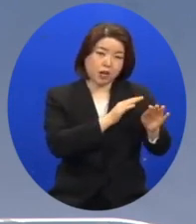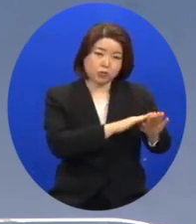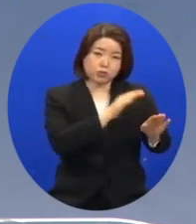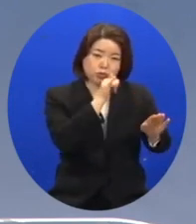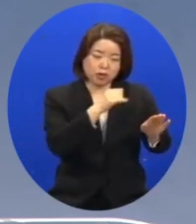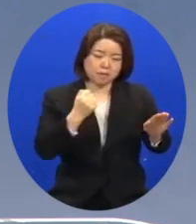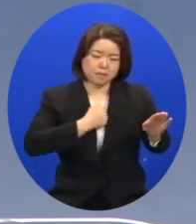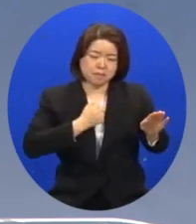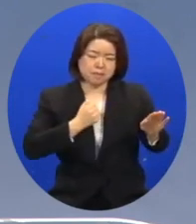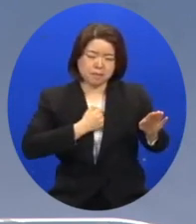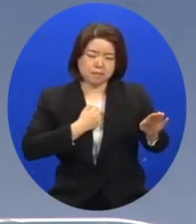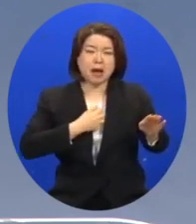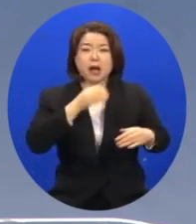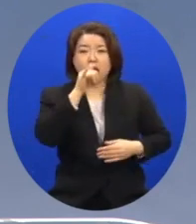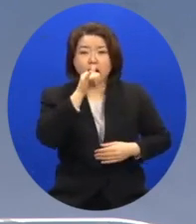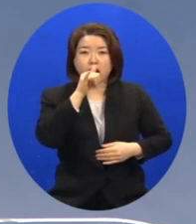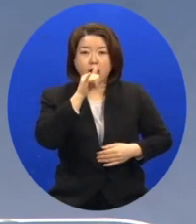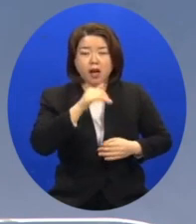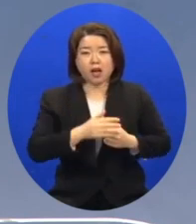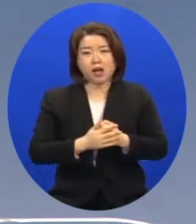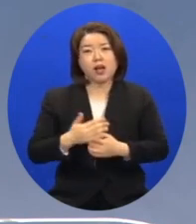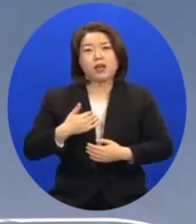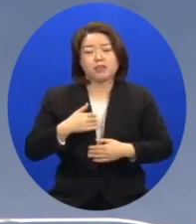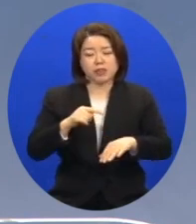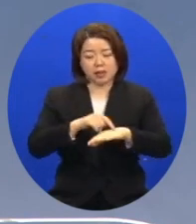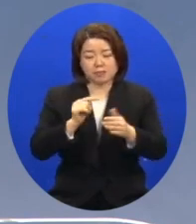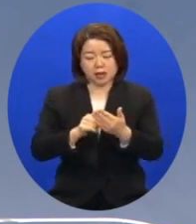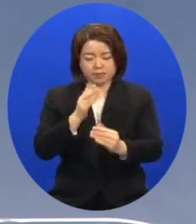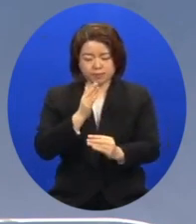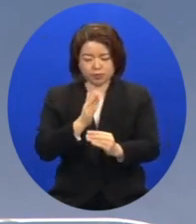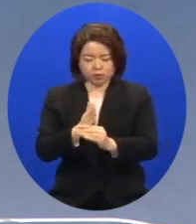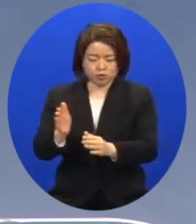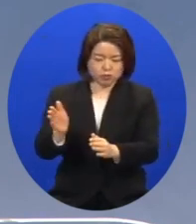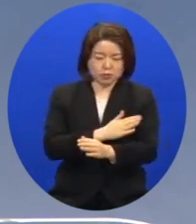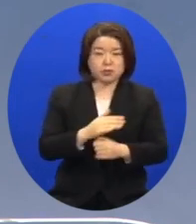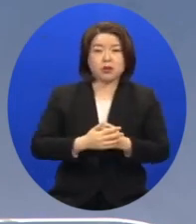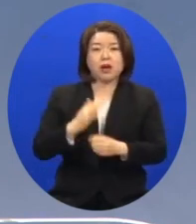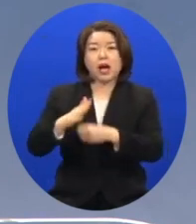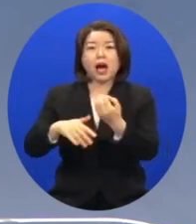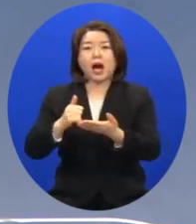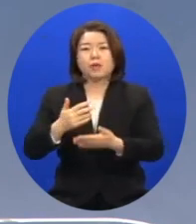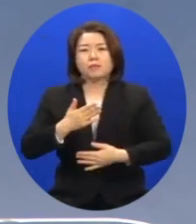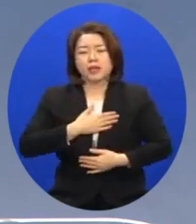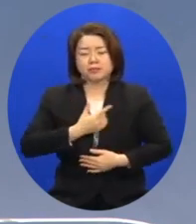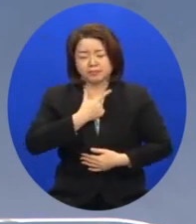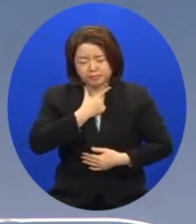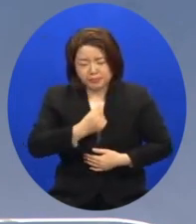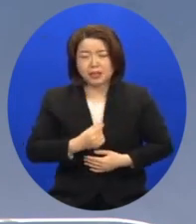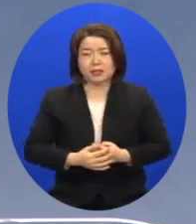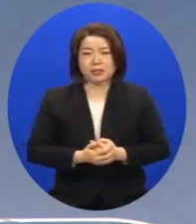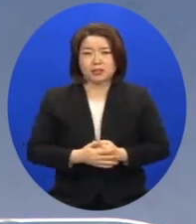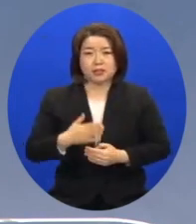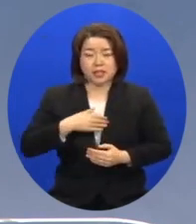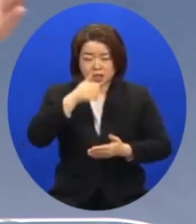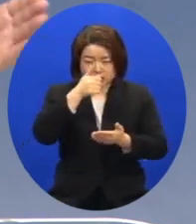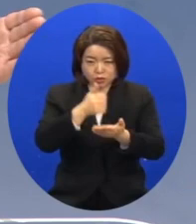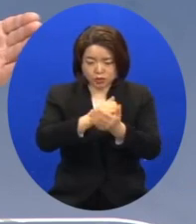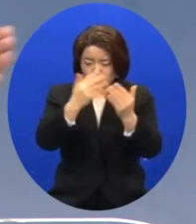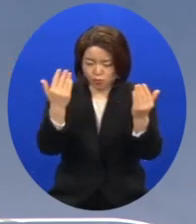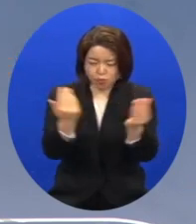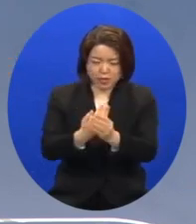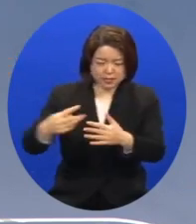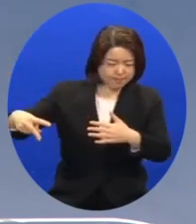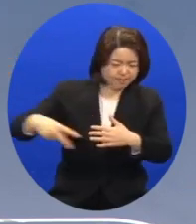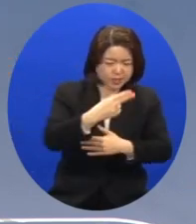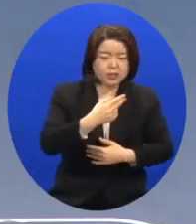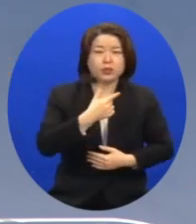거예요 그저 제 중심에서 부터 하나님께 하나님 정말 제가 원합니다 제가 죄에서 완전히 결별